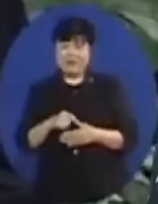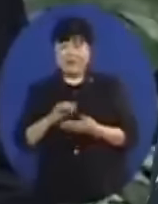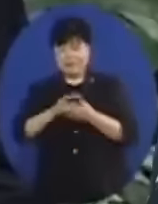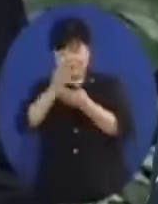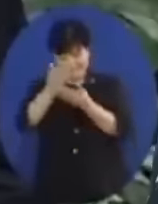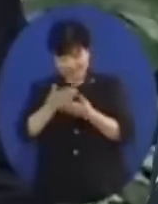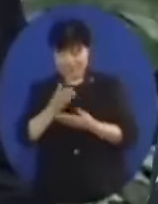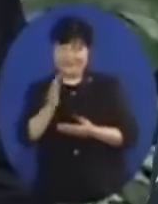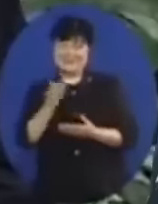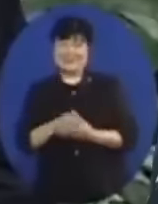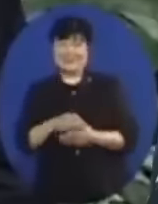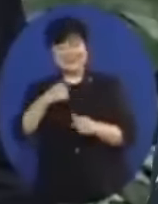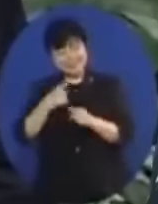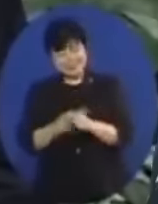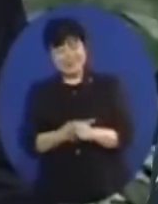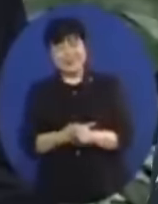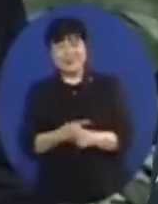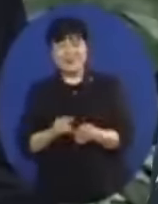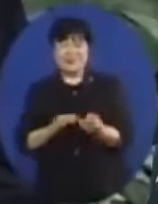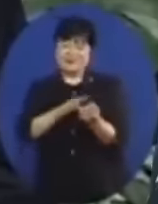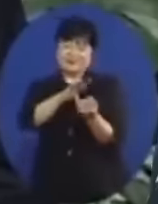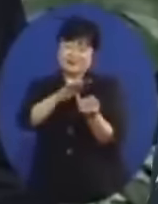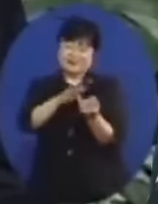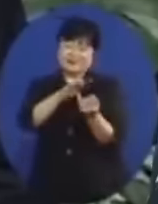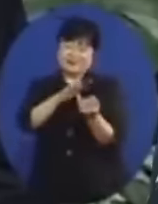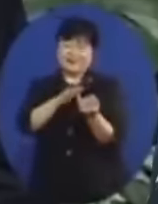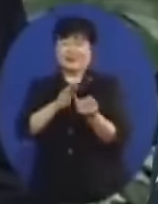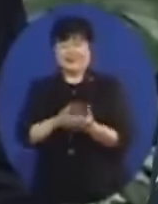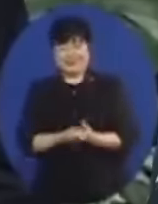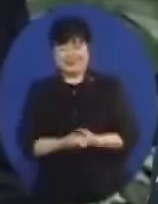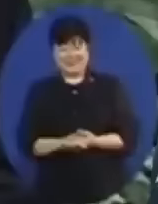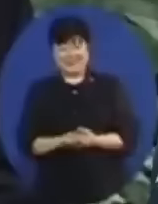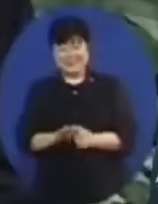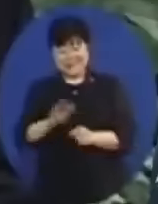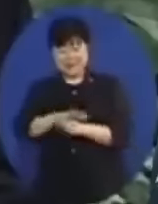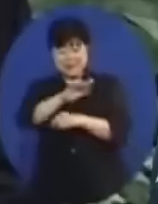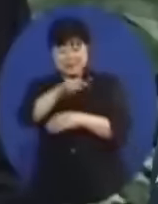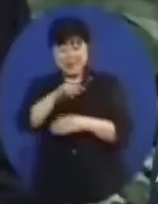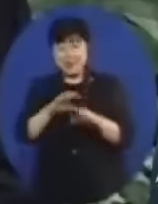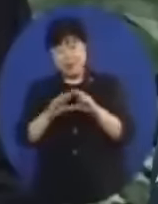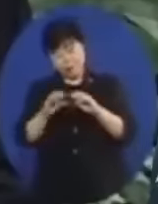변화되는 것입니다. 사랑을 받으면 마음이 녹아져요.